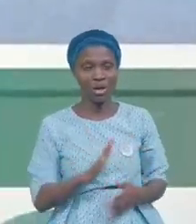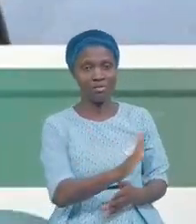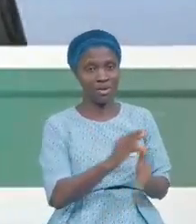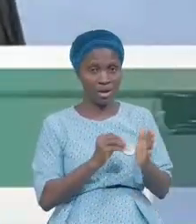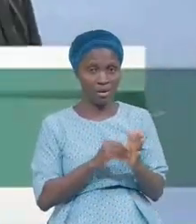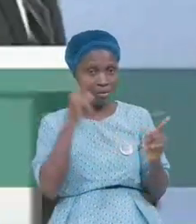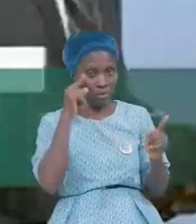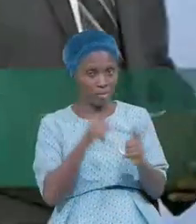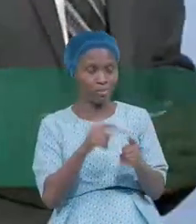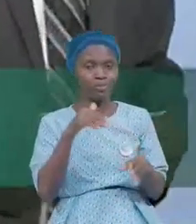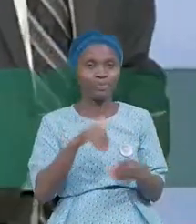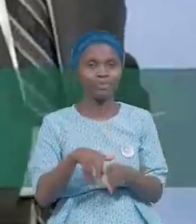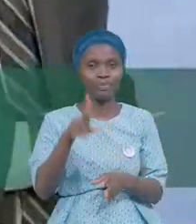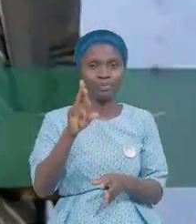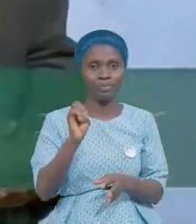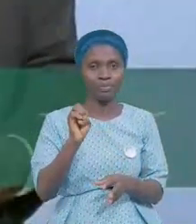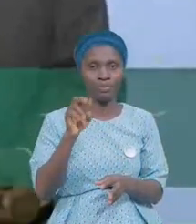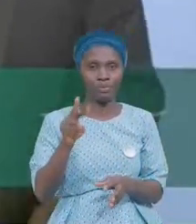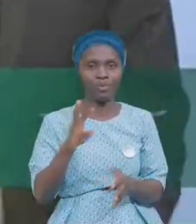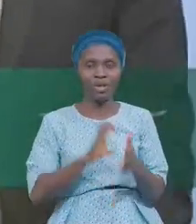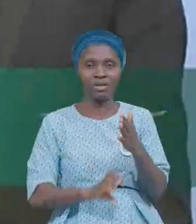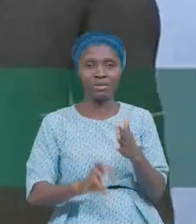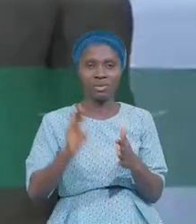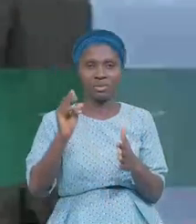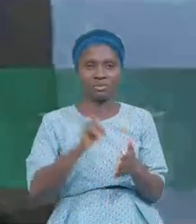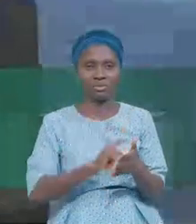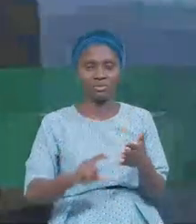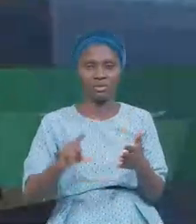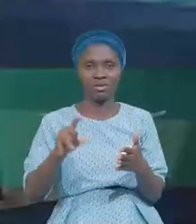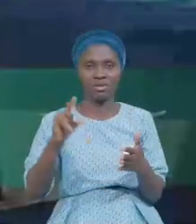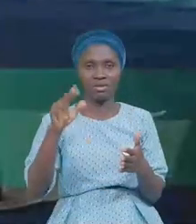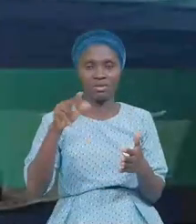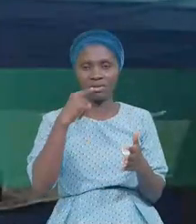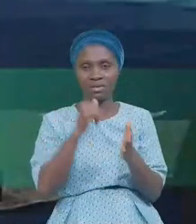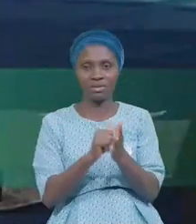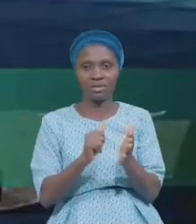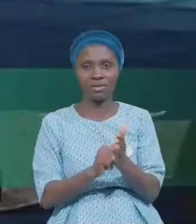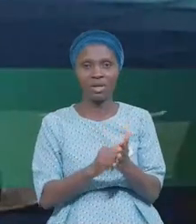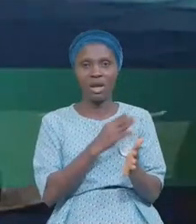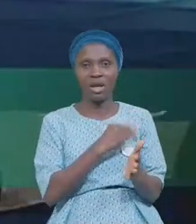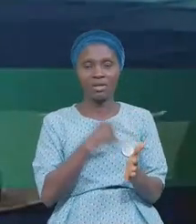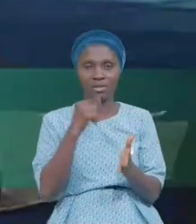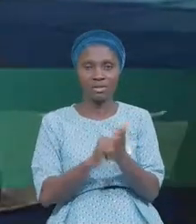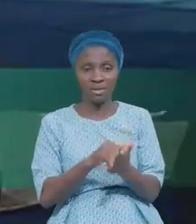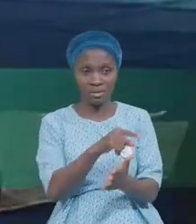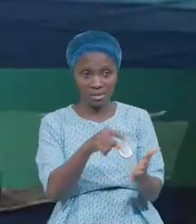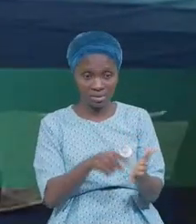accomplis. Apocalypse 17, verset 13. Ils ont un même